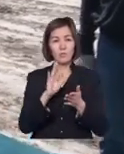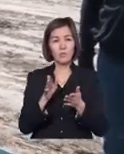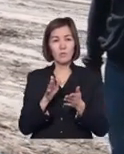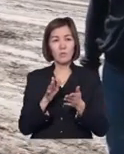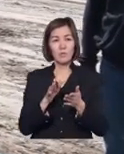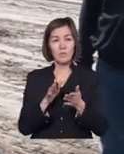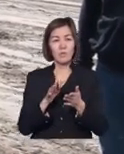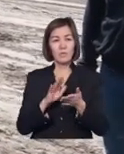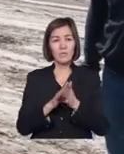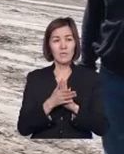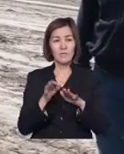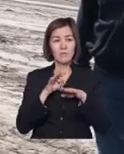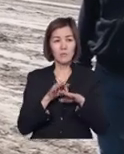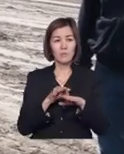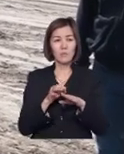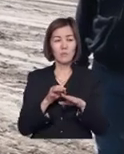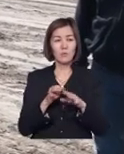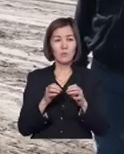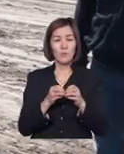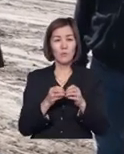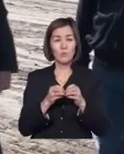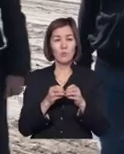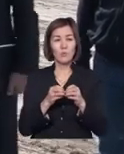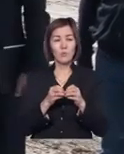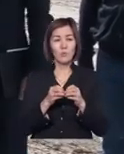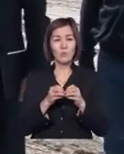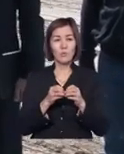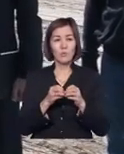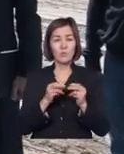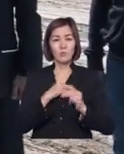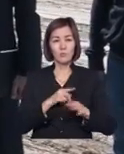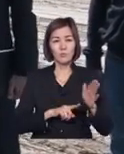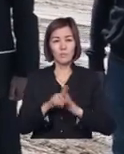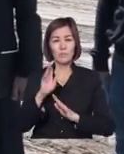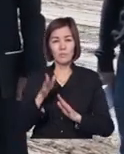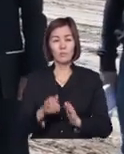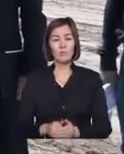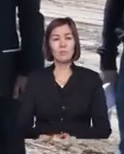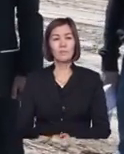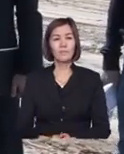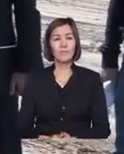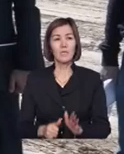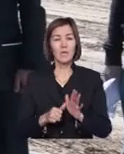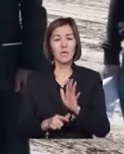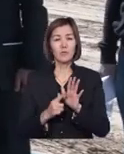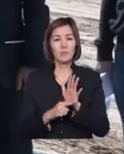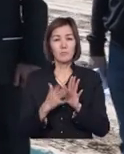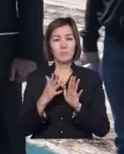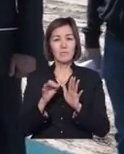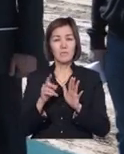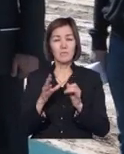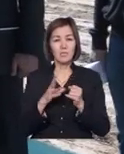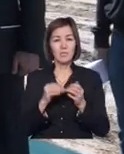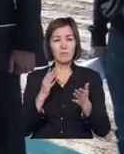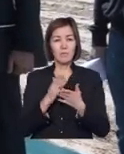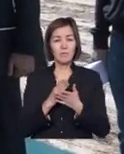уже келісімшарт 11-мен жасалды. Уже олар жұмыс бастайды. 670 гектарға. Одан бөлек жұмыс үстінде